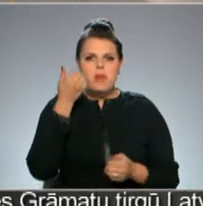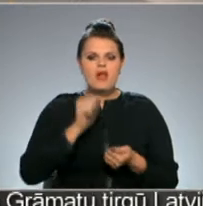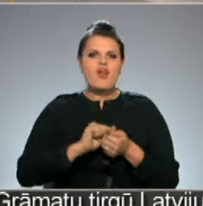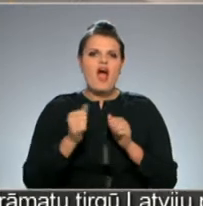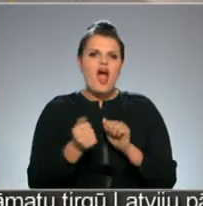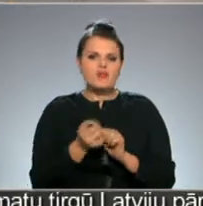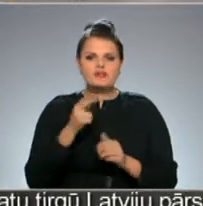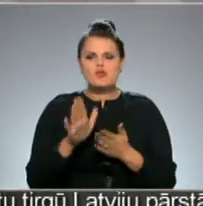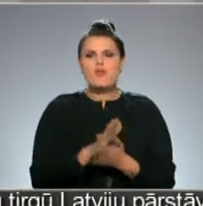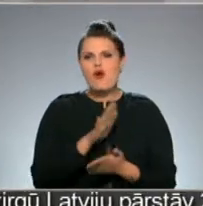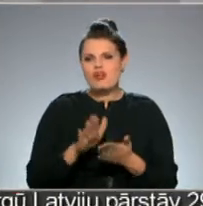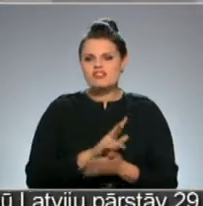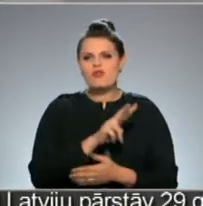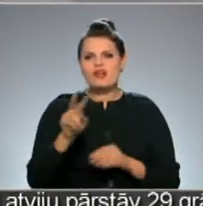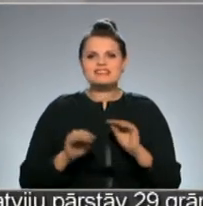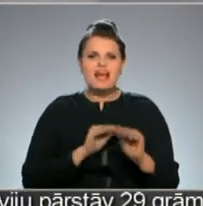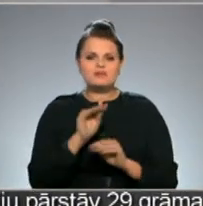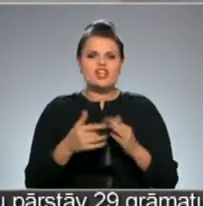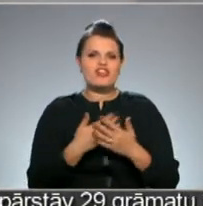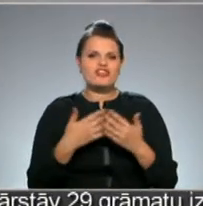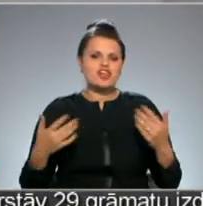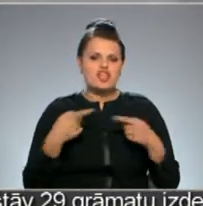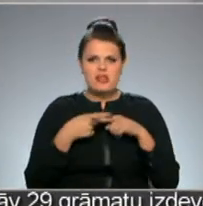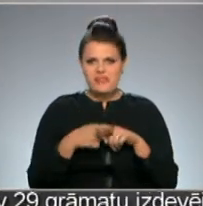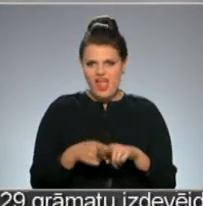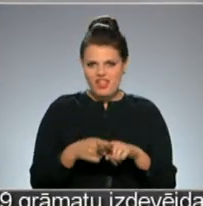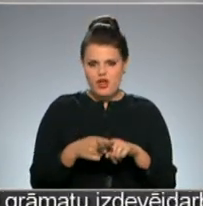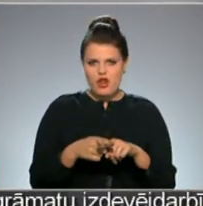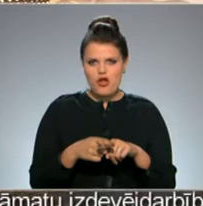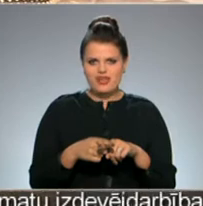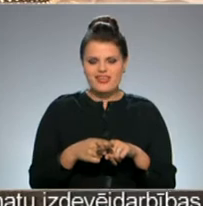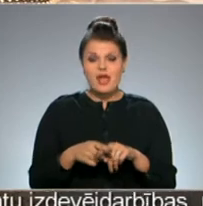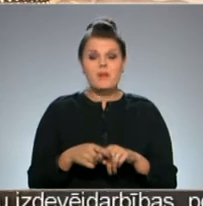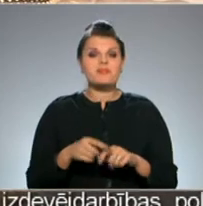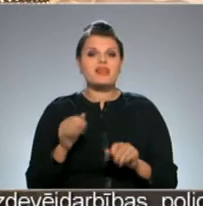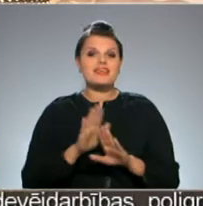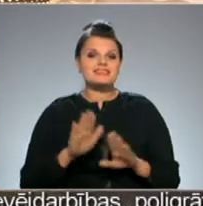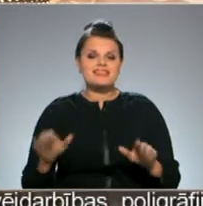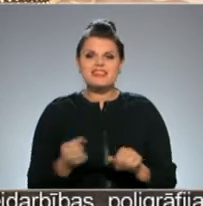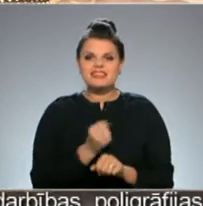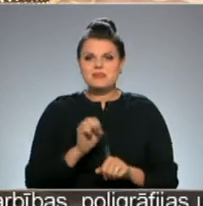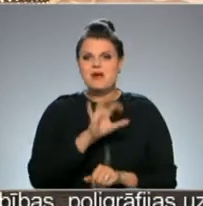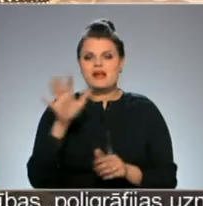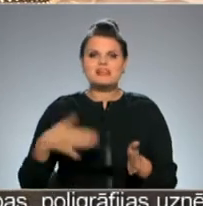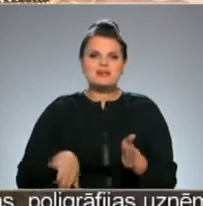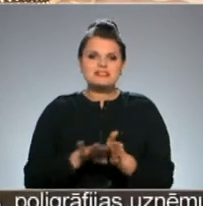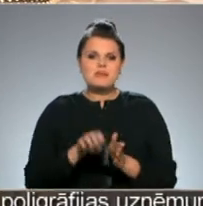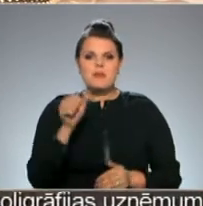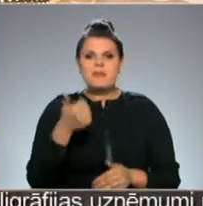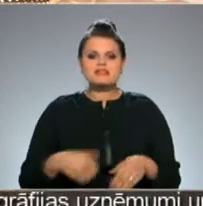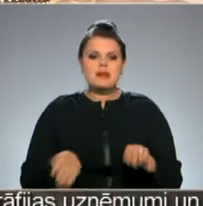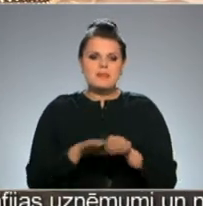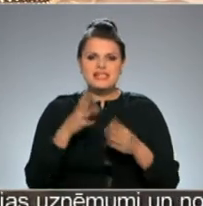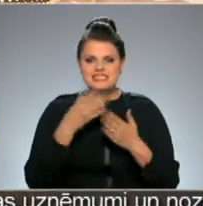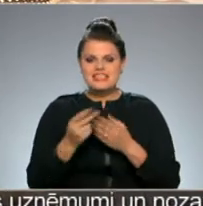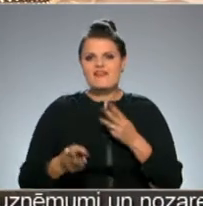masa un porcelāns, kas apstrādāta ar dažādām keramikas tehnoloģijām. Izstādes darbos gaismas klātbūt mākslinieci pielīdzina